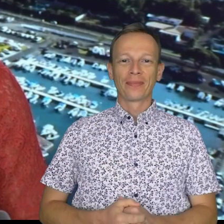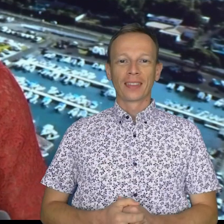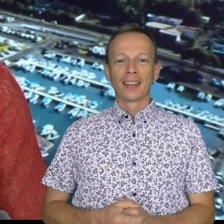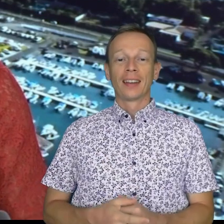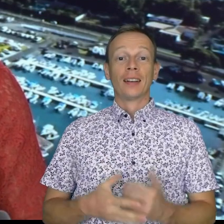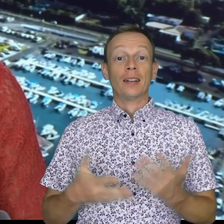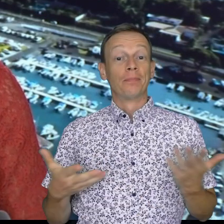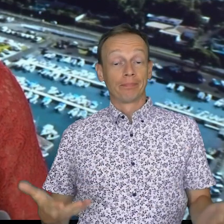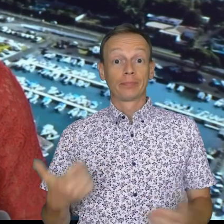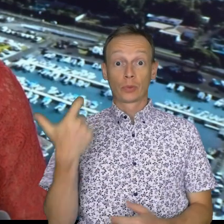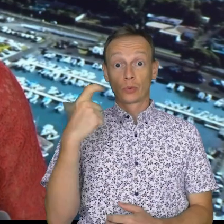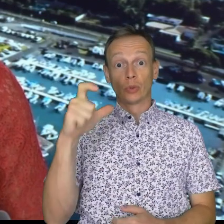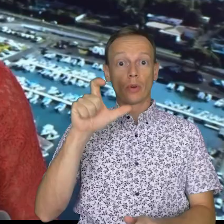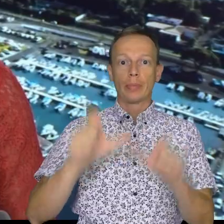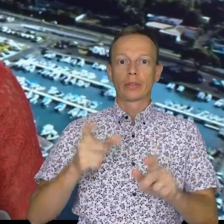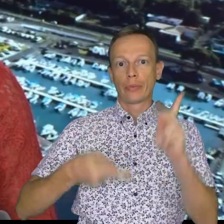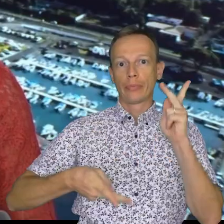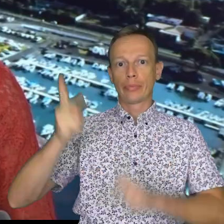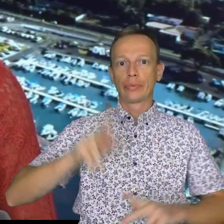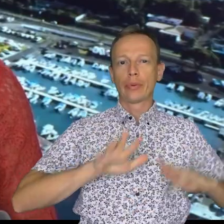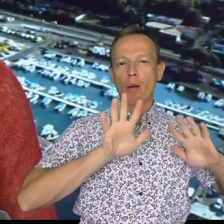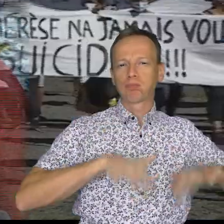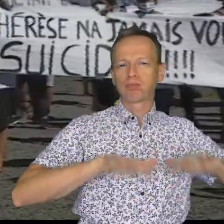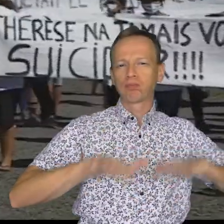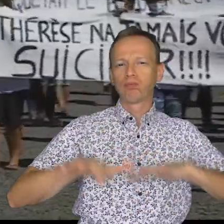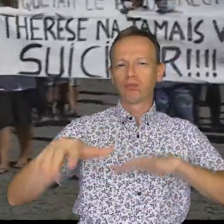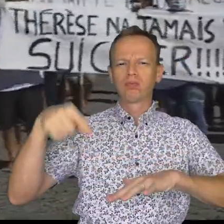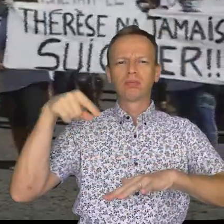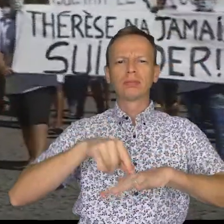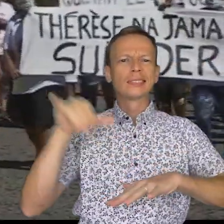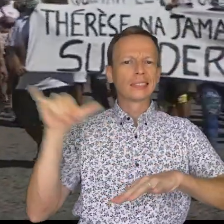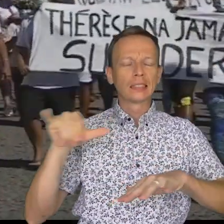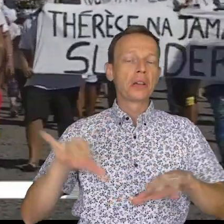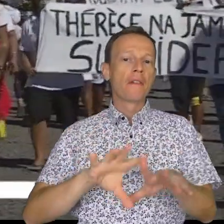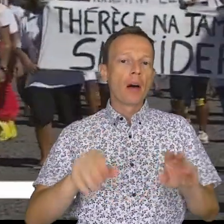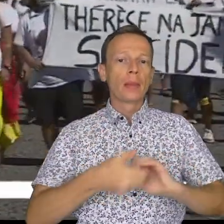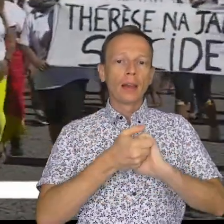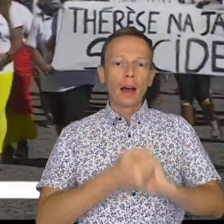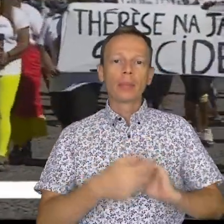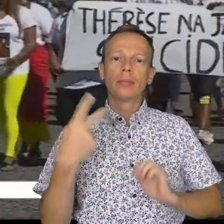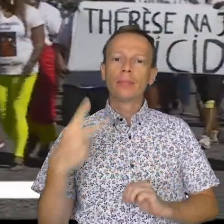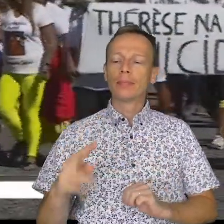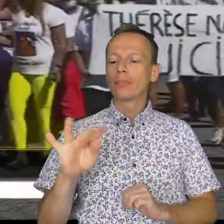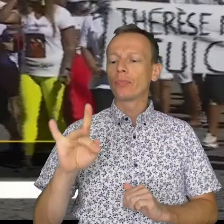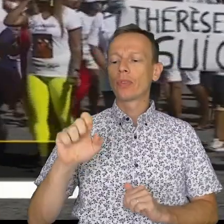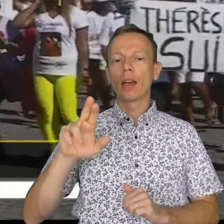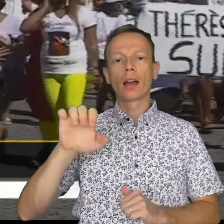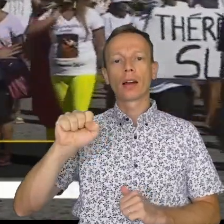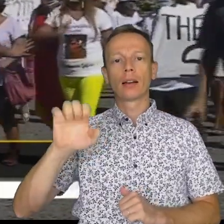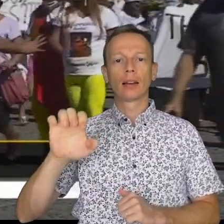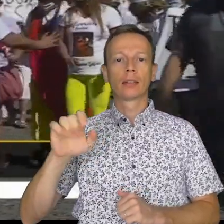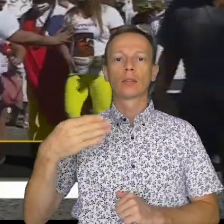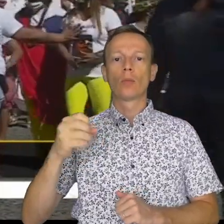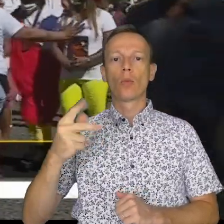très bon appétit à tous. Plus de 200 personnes, en grande majorité des proches de Thérèse Moké, épouse Barbian, ancienne Miss